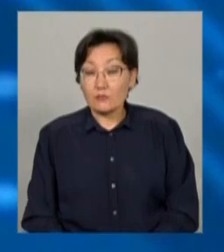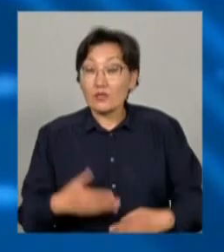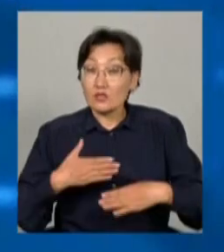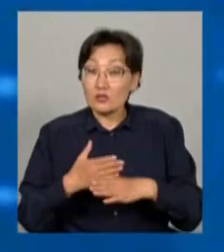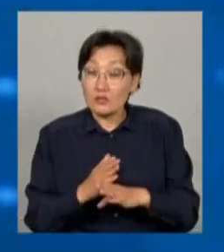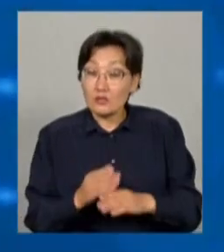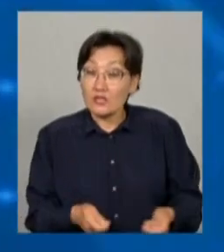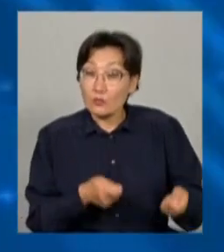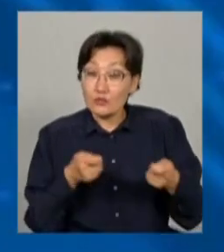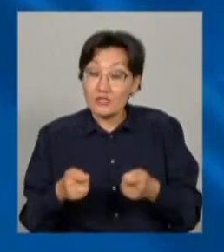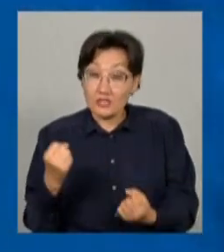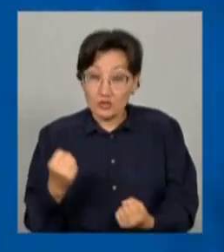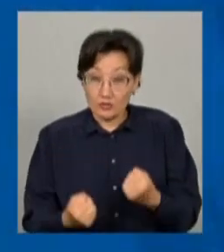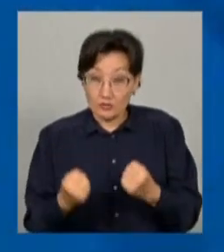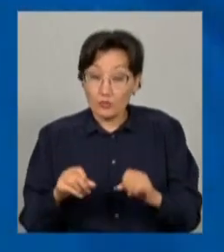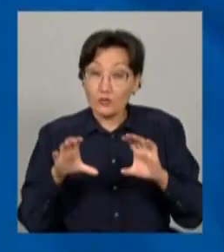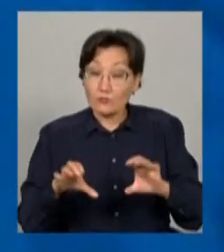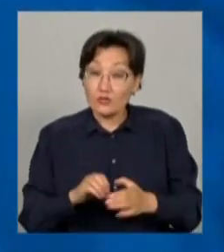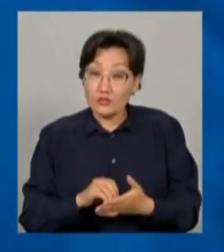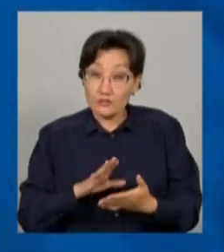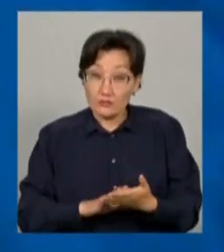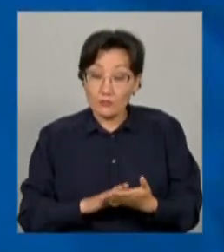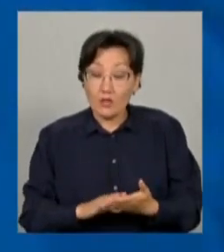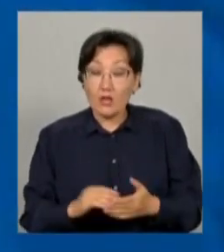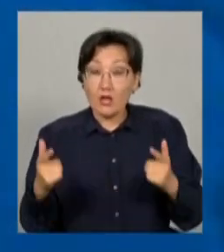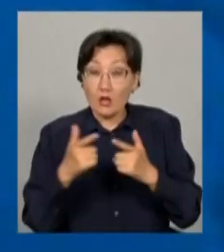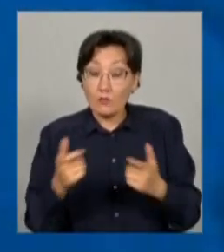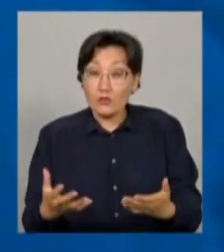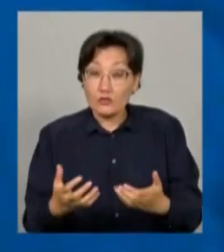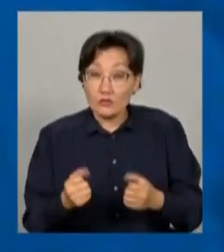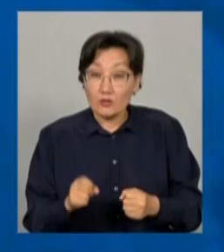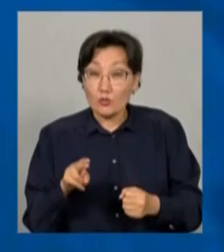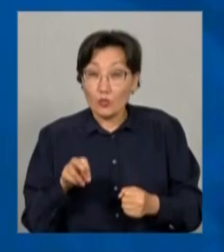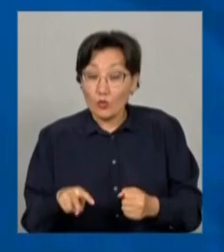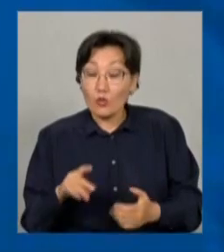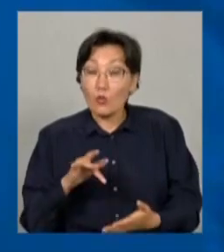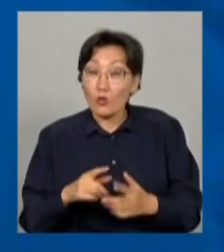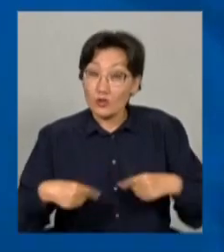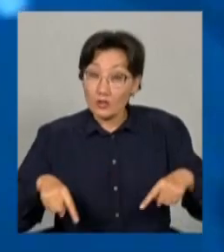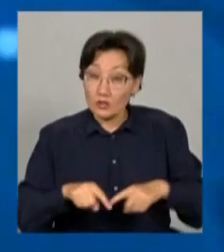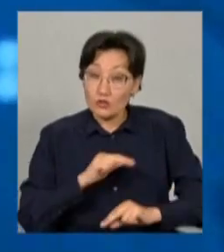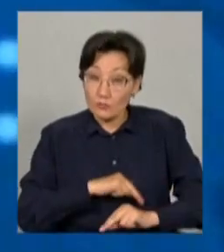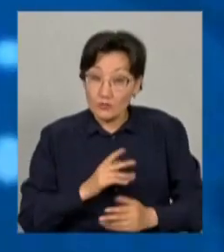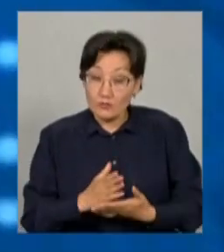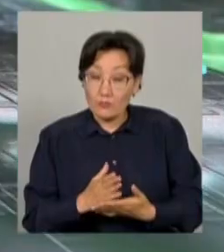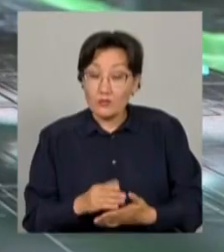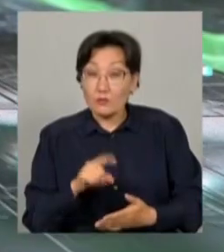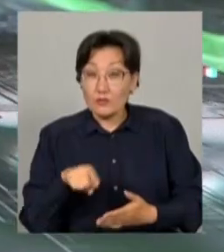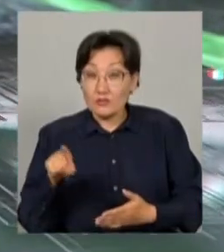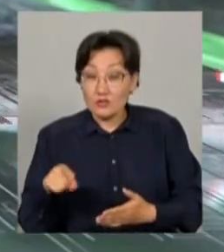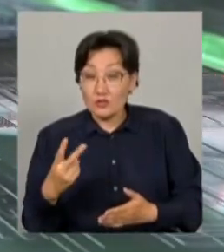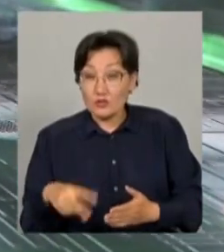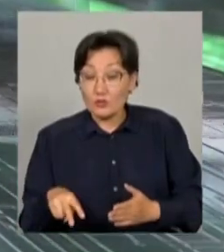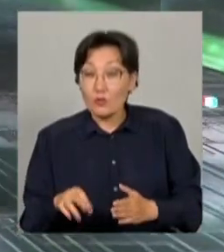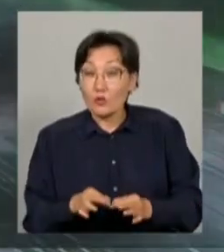Конструктор ретінде кіргізілген көліктерді заңдастыру бойынша ақпарат алу үшін кол орталығы іске қосылды. Бірыңғай нөмір еліміздің